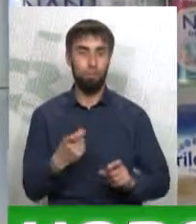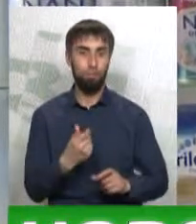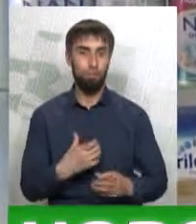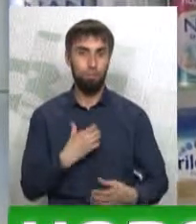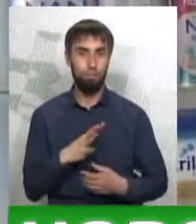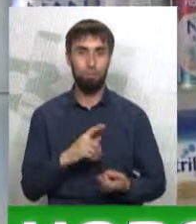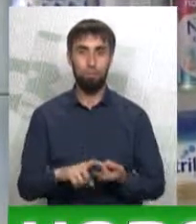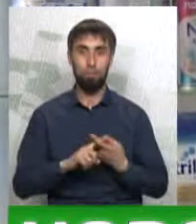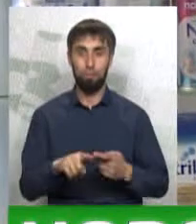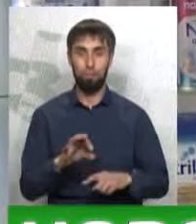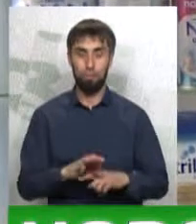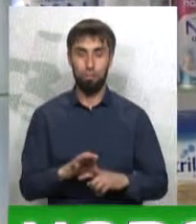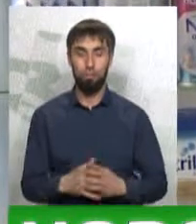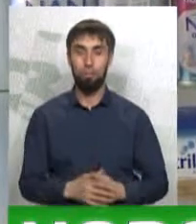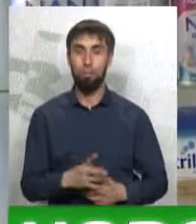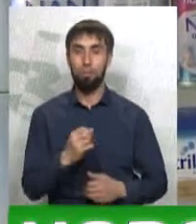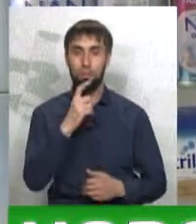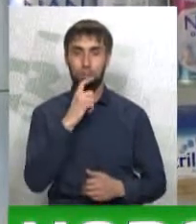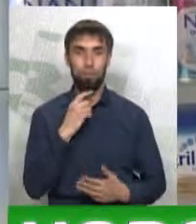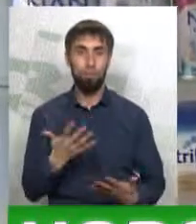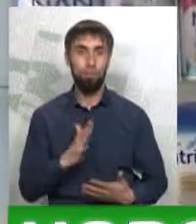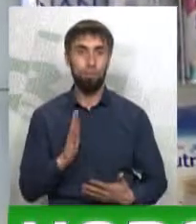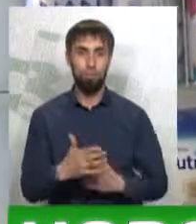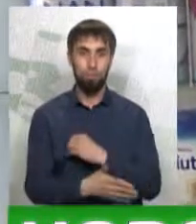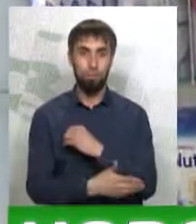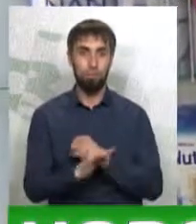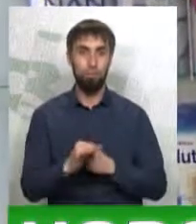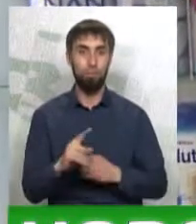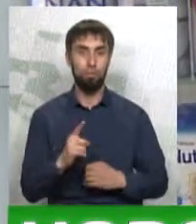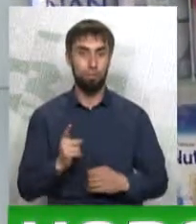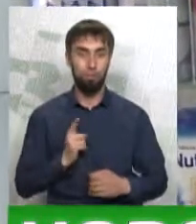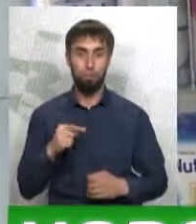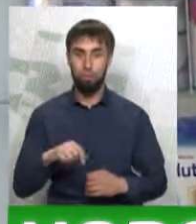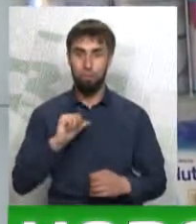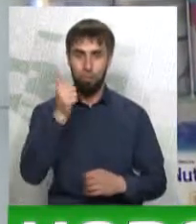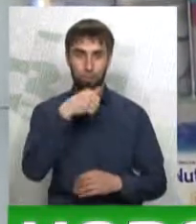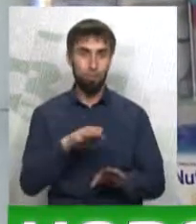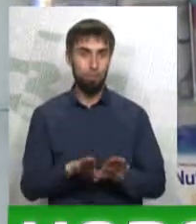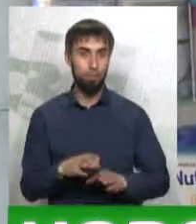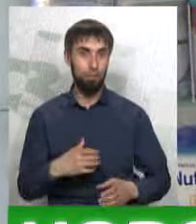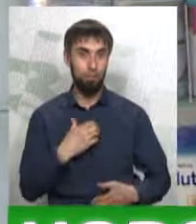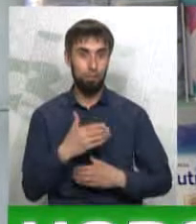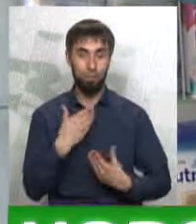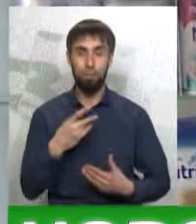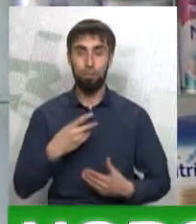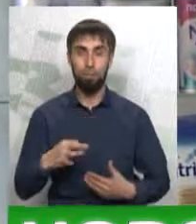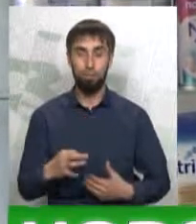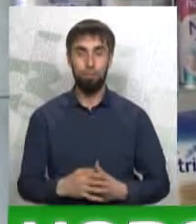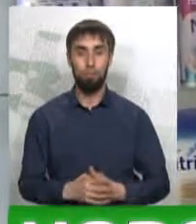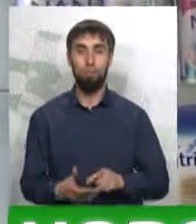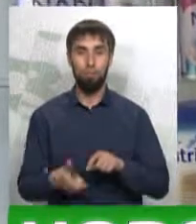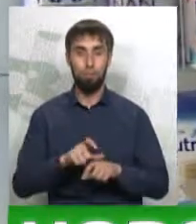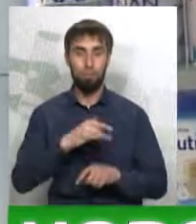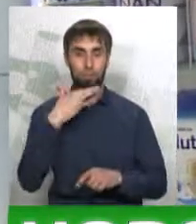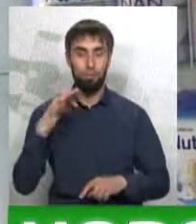боялись заразиться этой болезнью, не понимали, какие будут последствия и чего им ожидать. В этом году такой паники нет, но очень